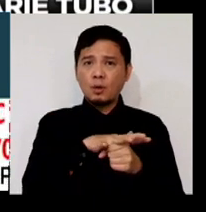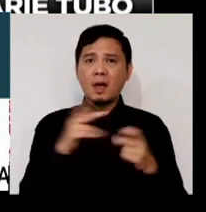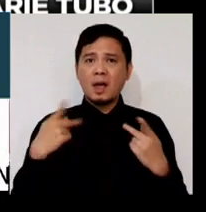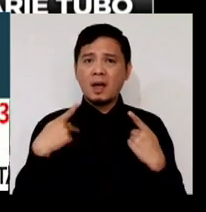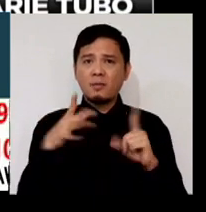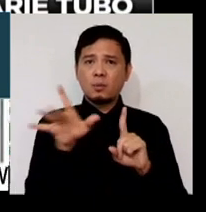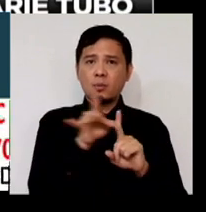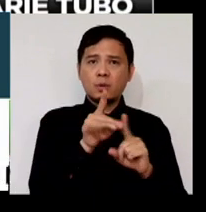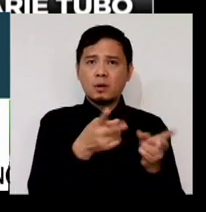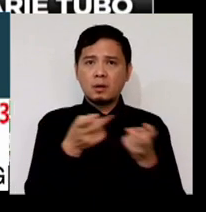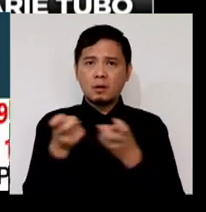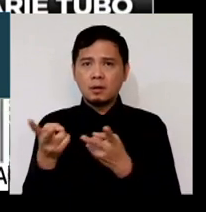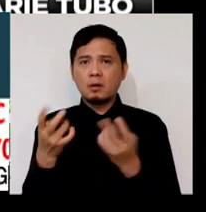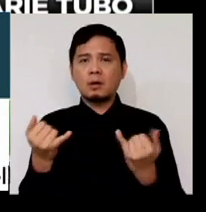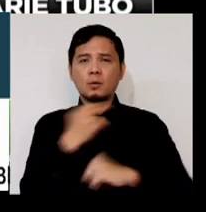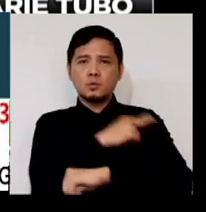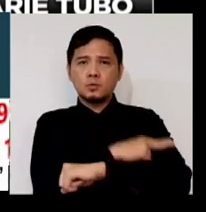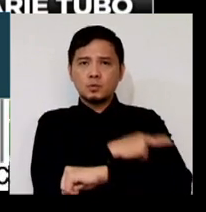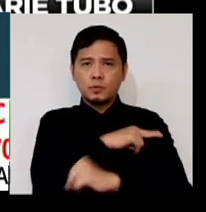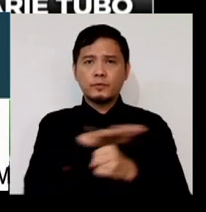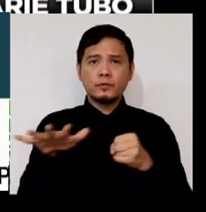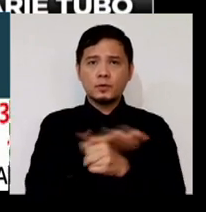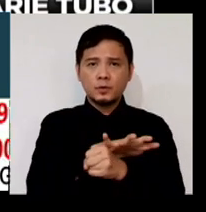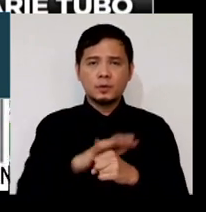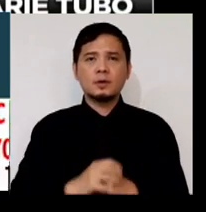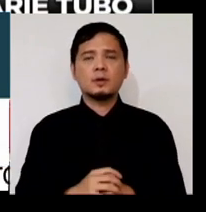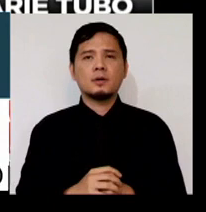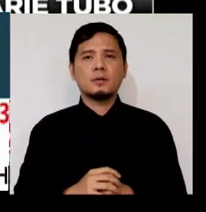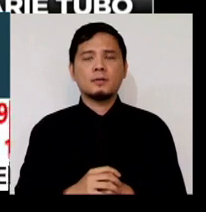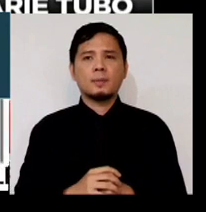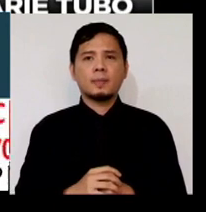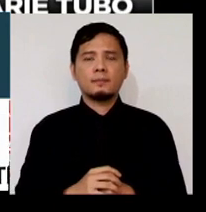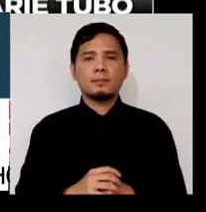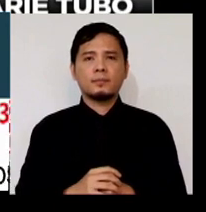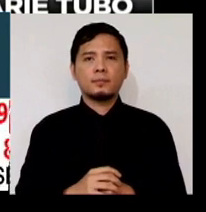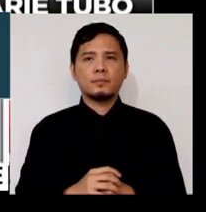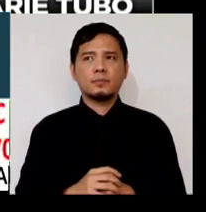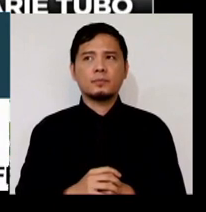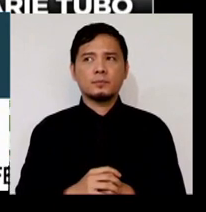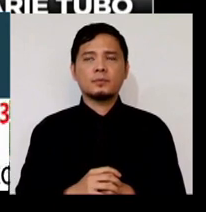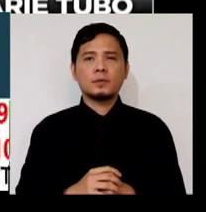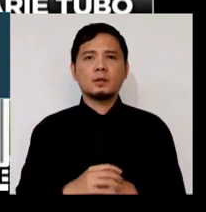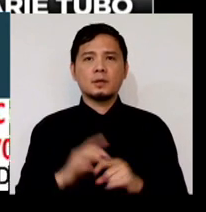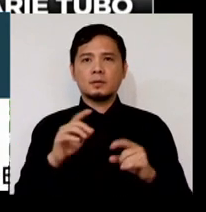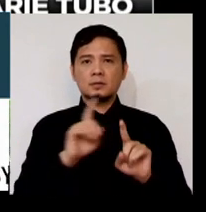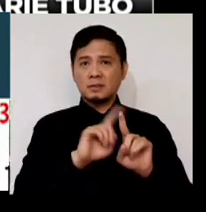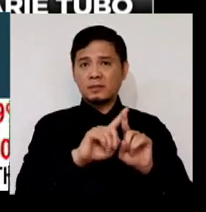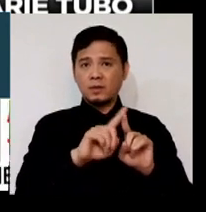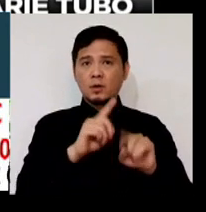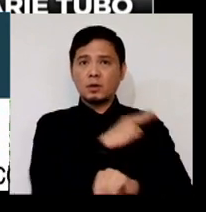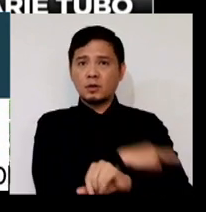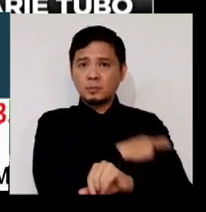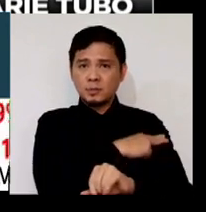Cerati, puno na. Kaya nga dinikongest ko yung Adela Cerati Memorial Hospital. Ginawa ko ng hospital